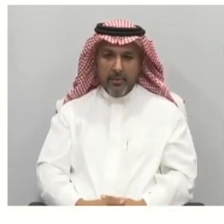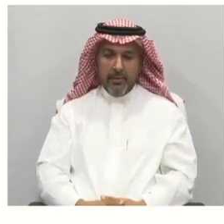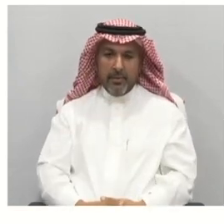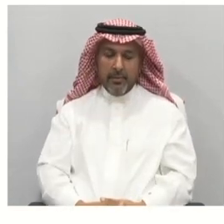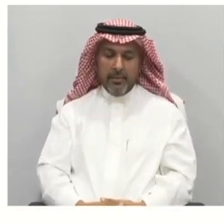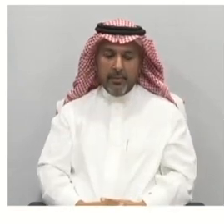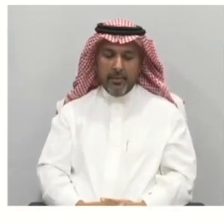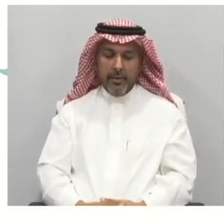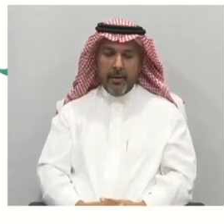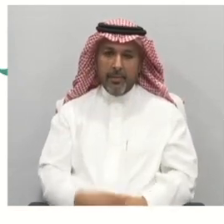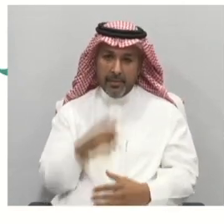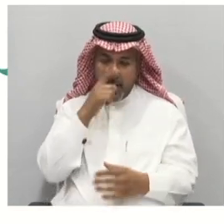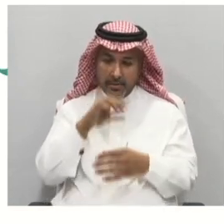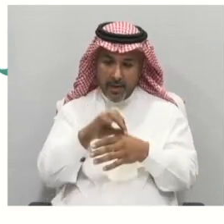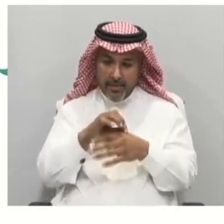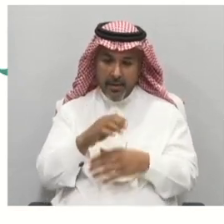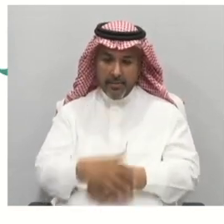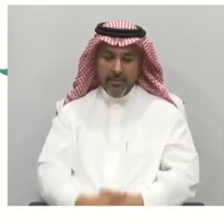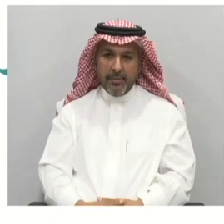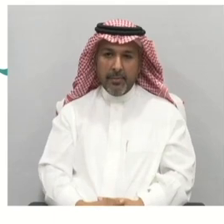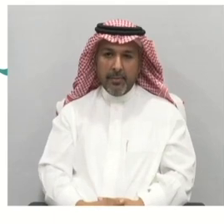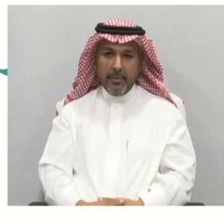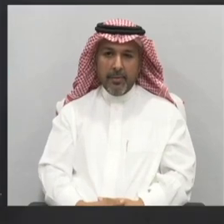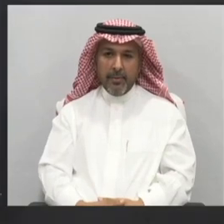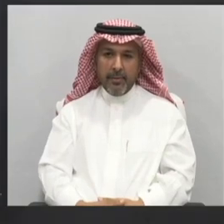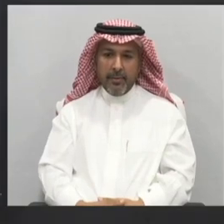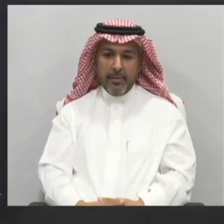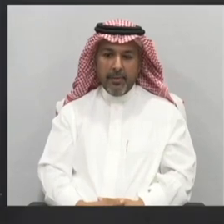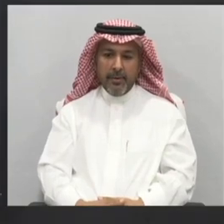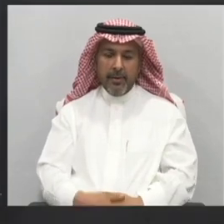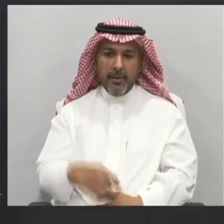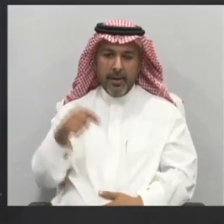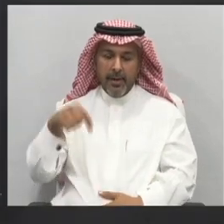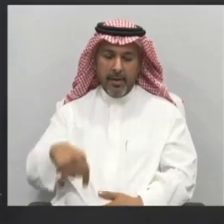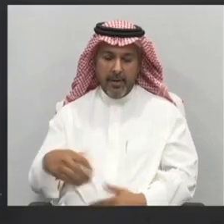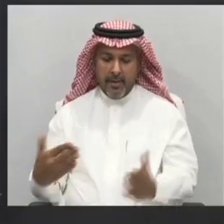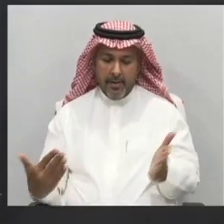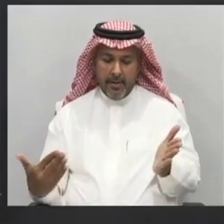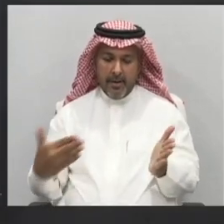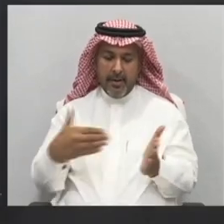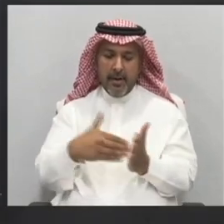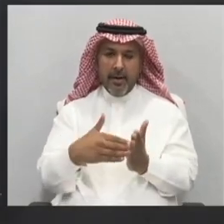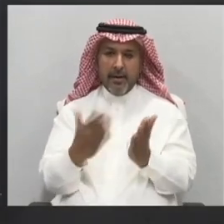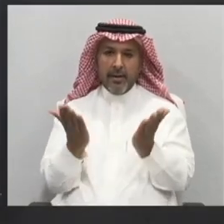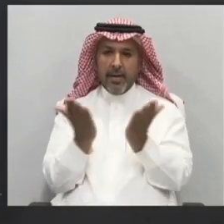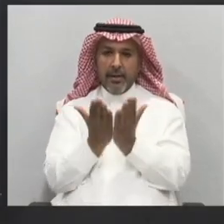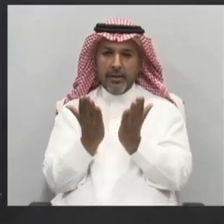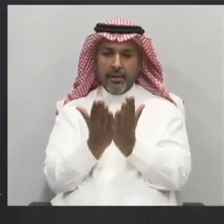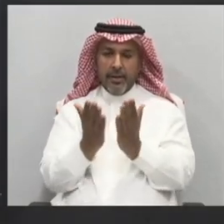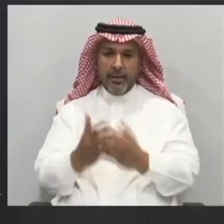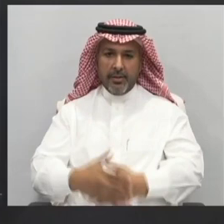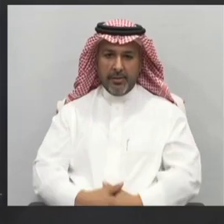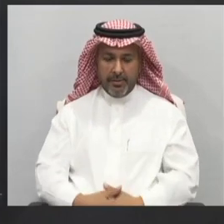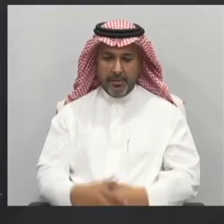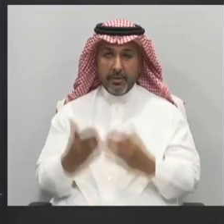من ام مقدور البشر ام مقدور البشر بهذا نكون بحمد الله وتوفيقه قد انتهينا من هذا الدرس نسال الله